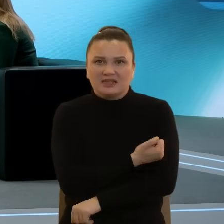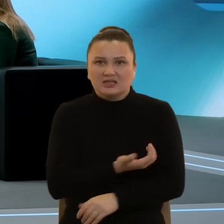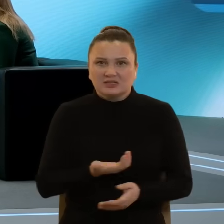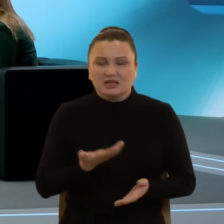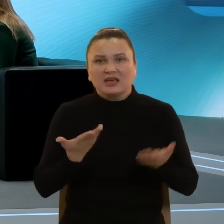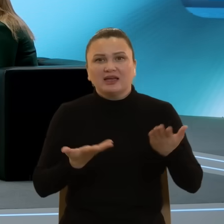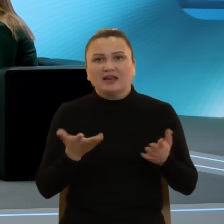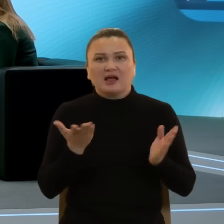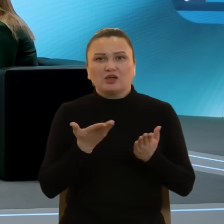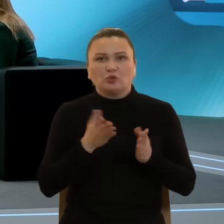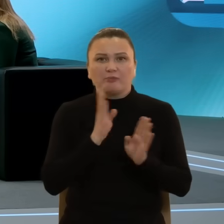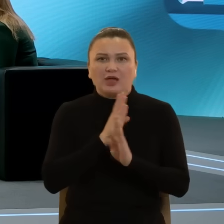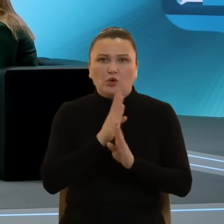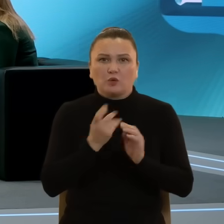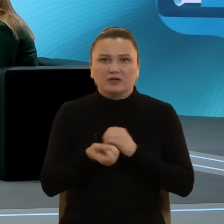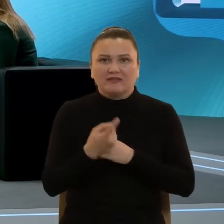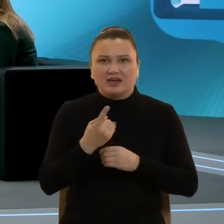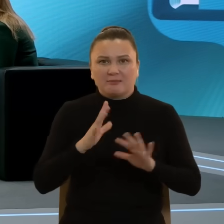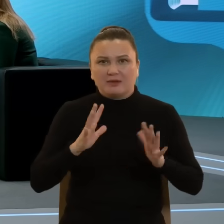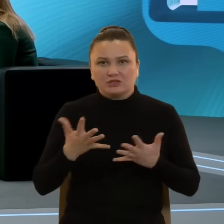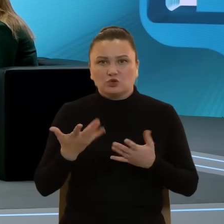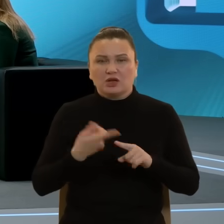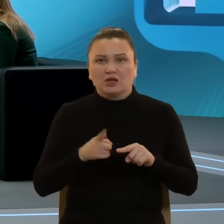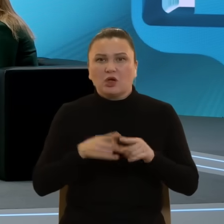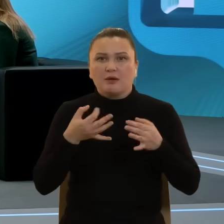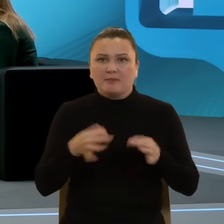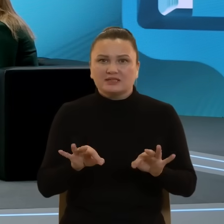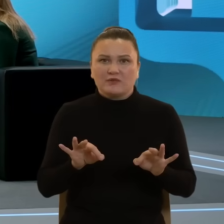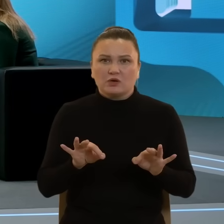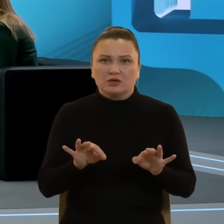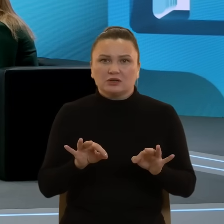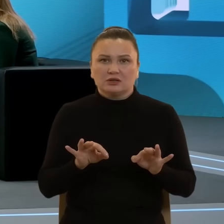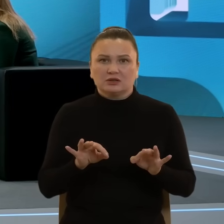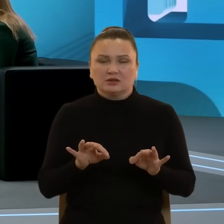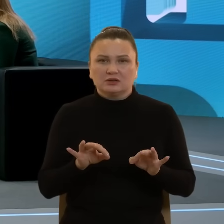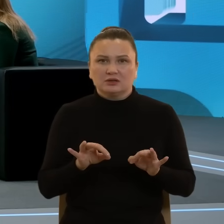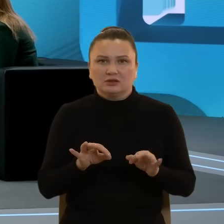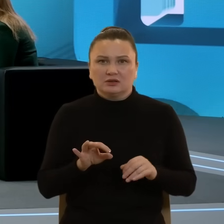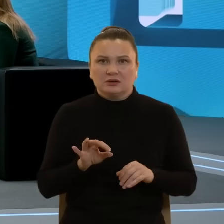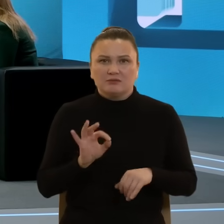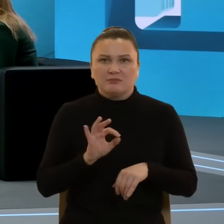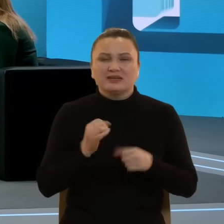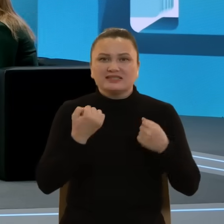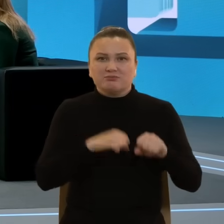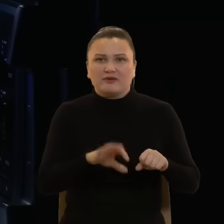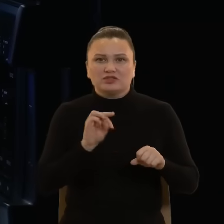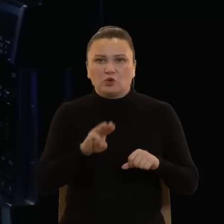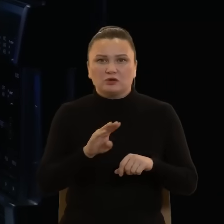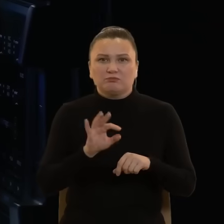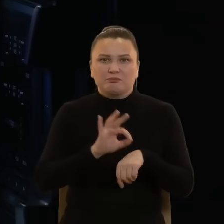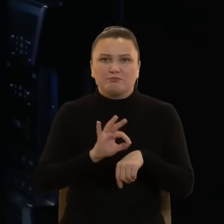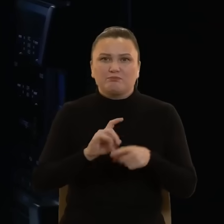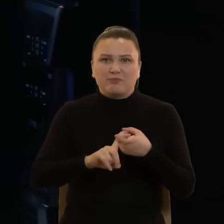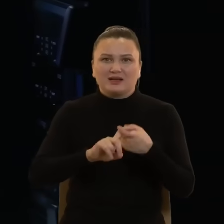если какие-то природные, скажем так, явления происходят, да, которые позволят, в общем, избавиться от той или